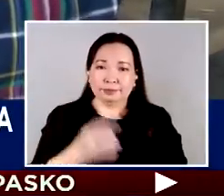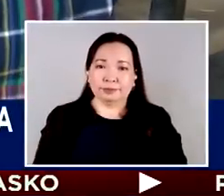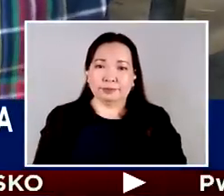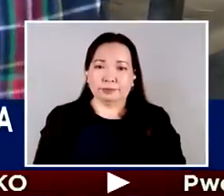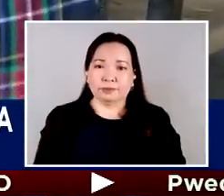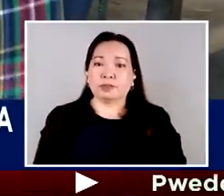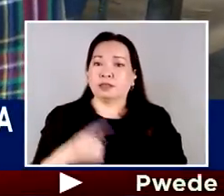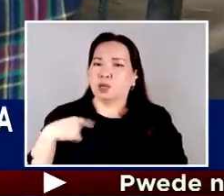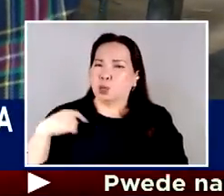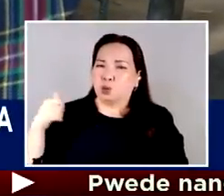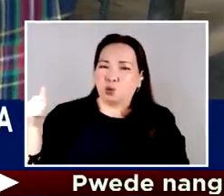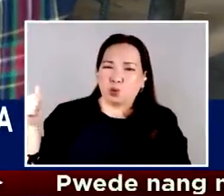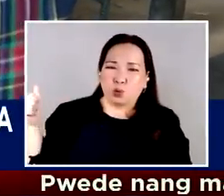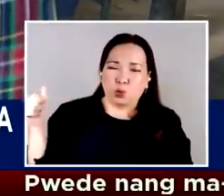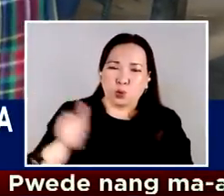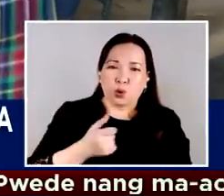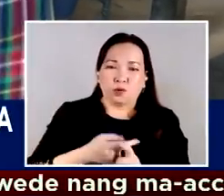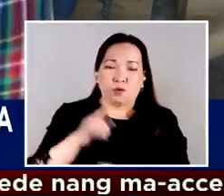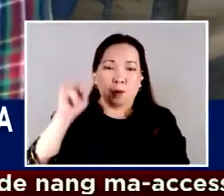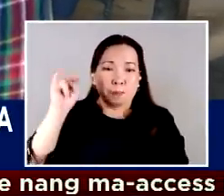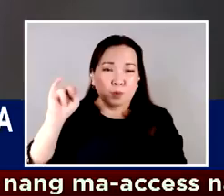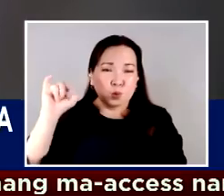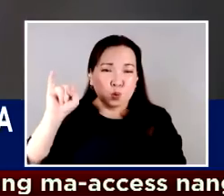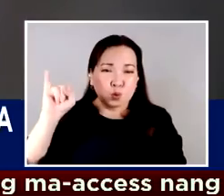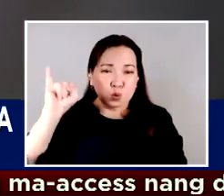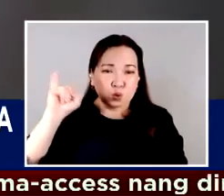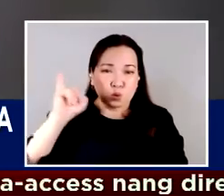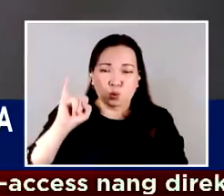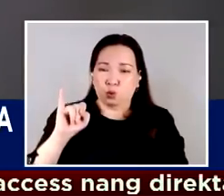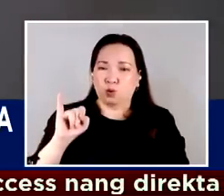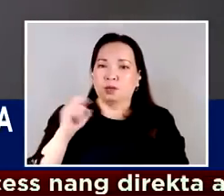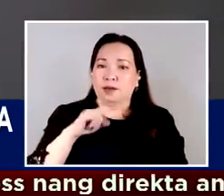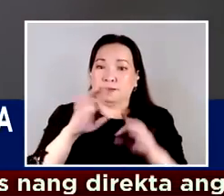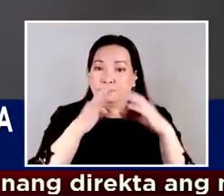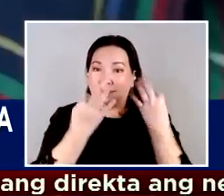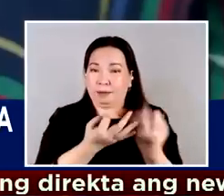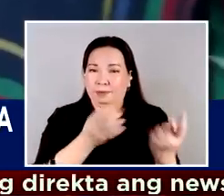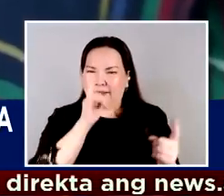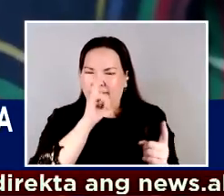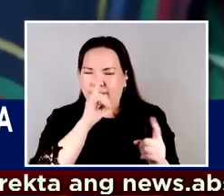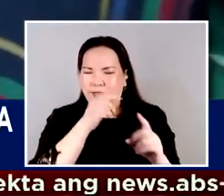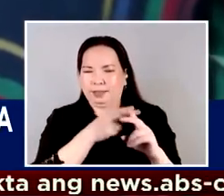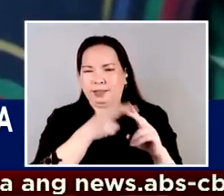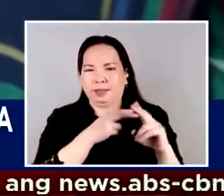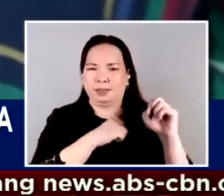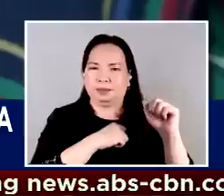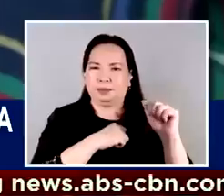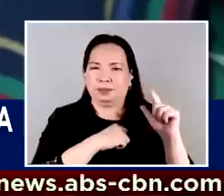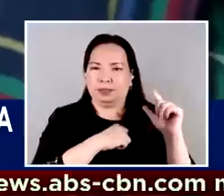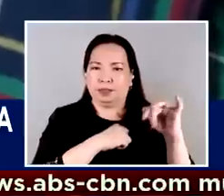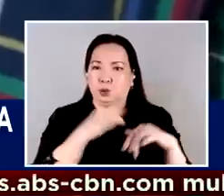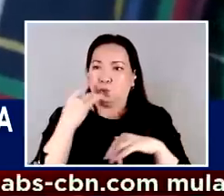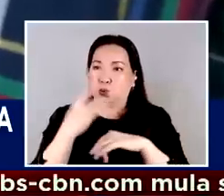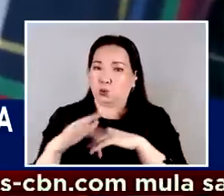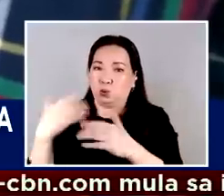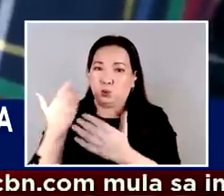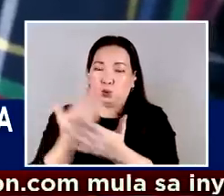Bumiyahe pa mula Bantay, Ilocos Sur ang pamilya ni Sally, hindi tunay na pangalan. Maaga silang nagtungo sa